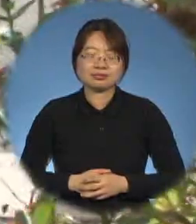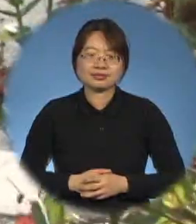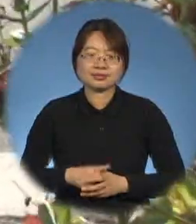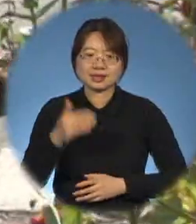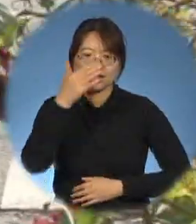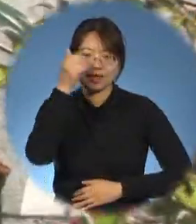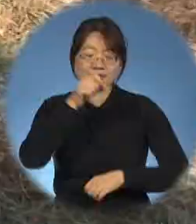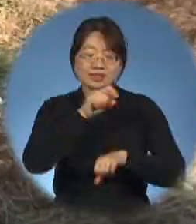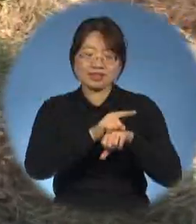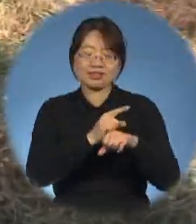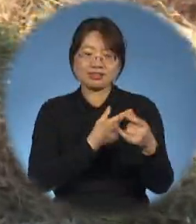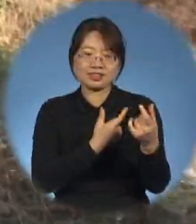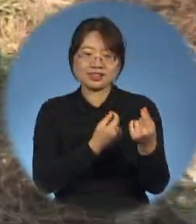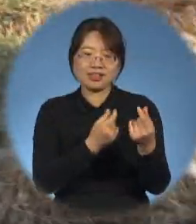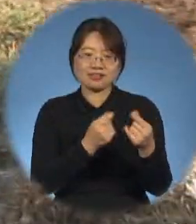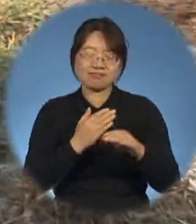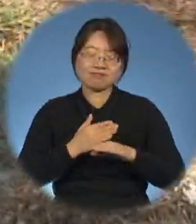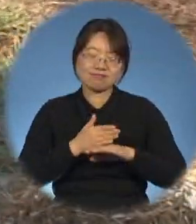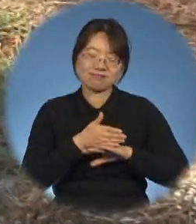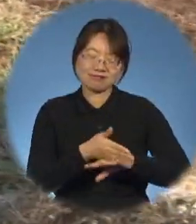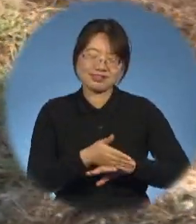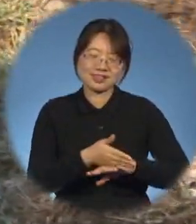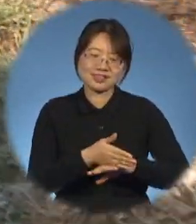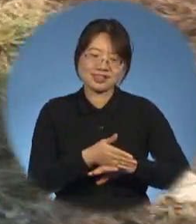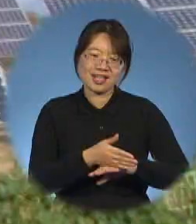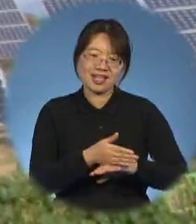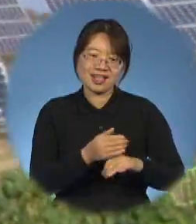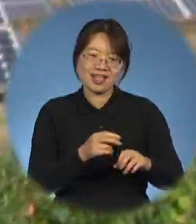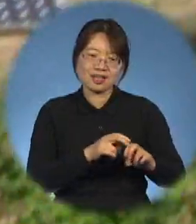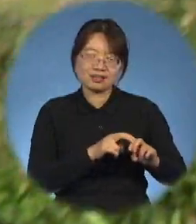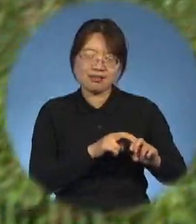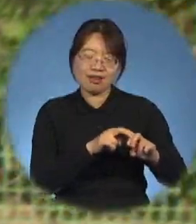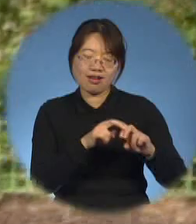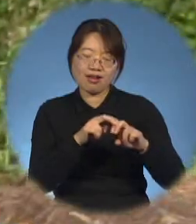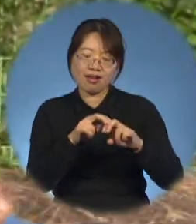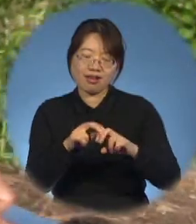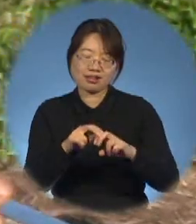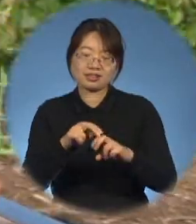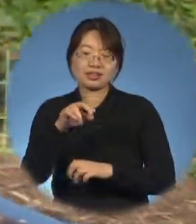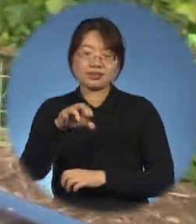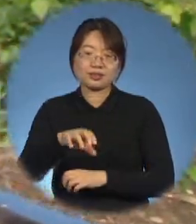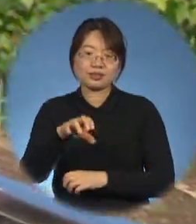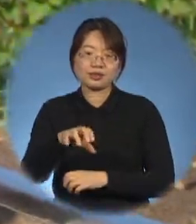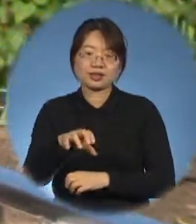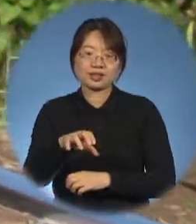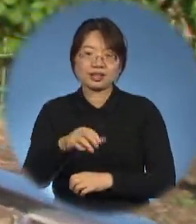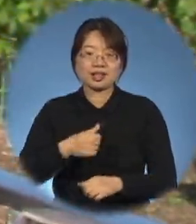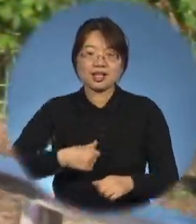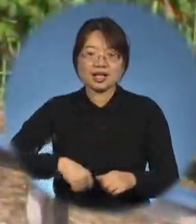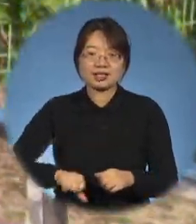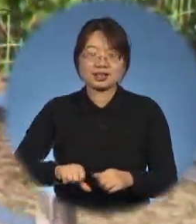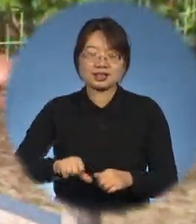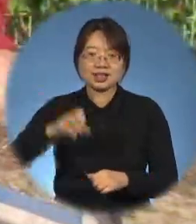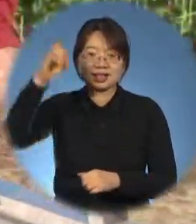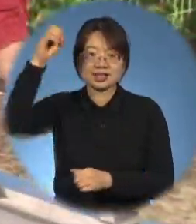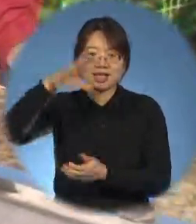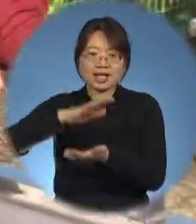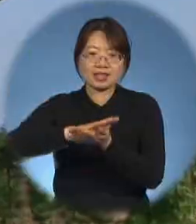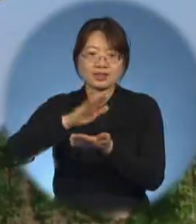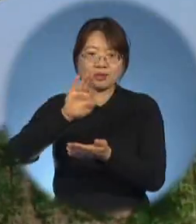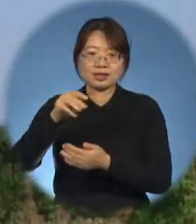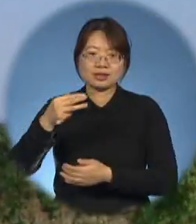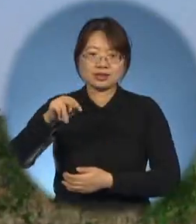할아버지 성격 잘함 느긋한 전동차를 타고 도착한 것은 아들의 태양열 발전소 녘